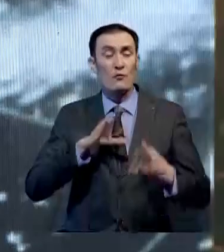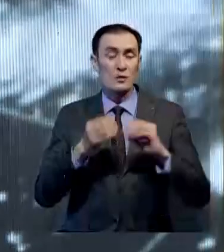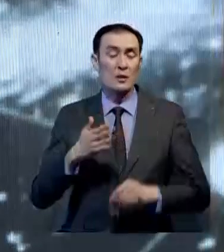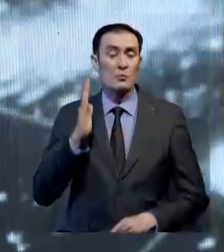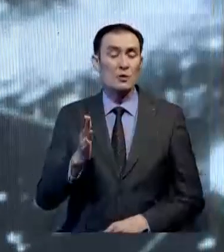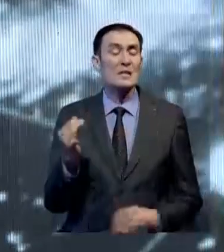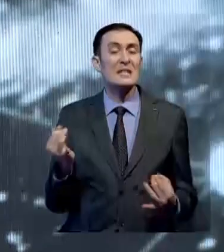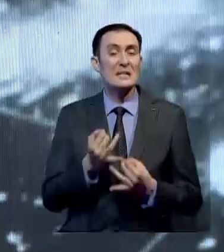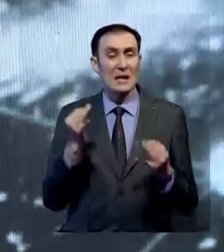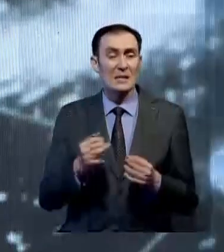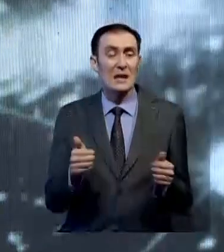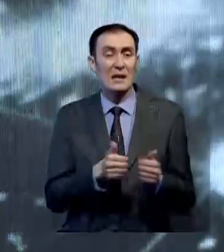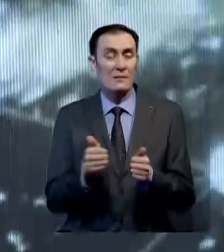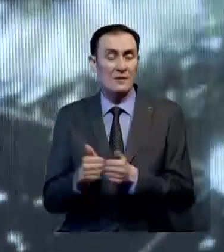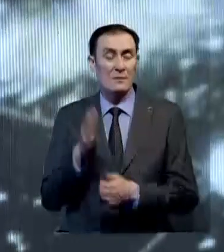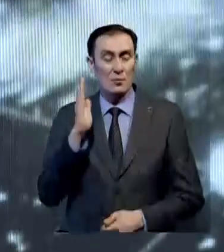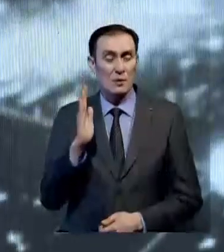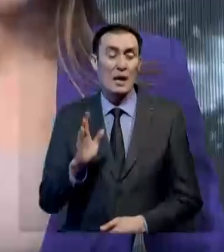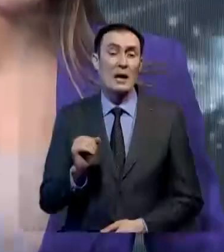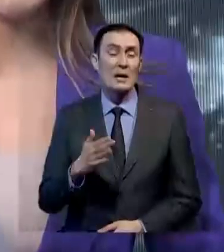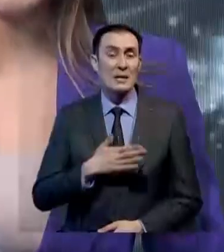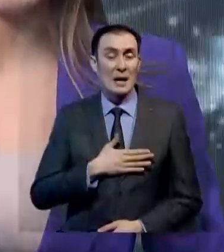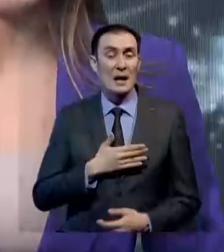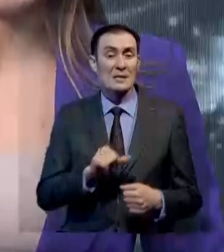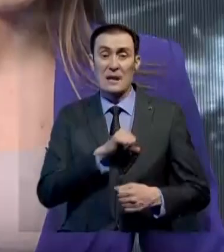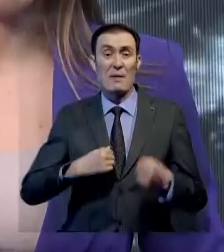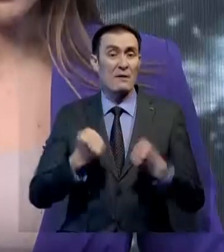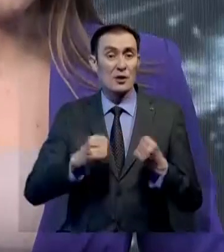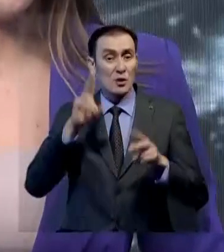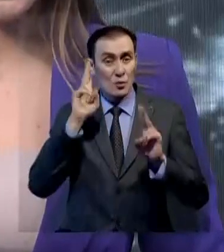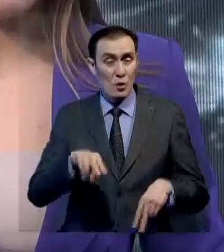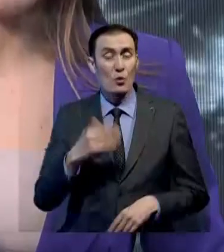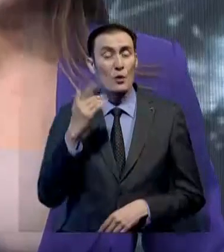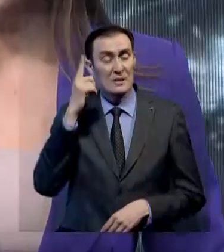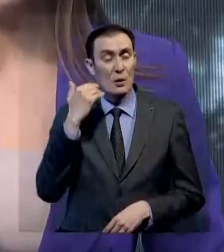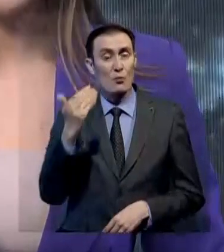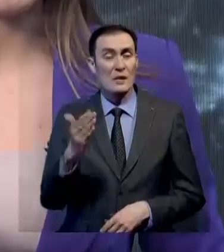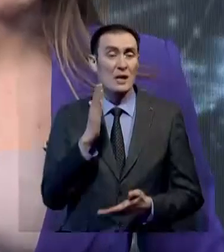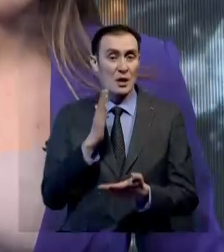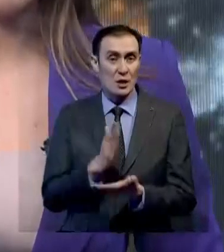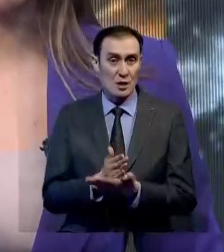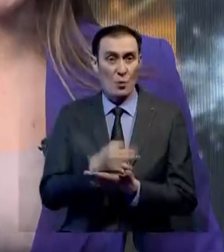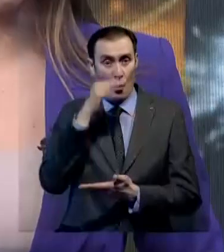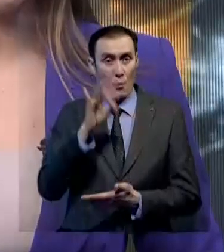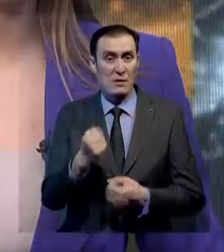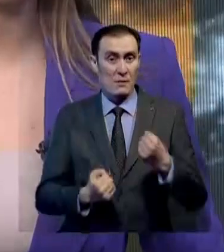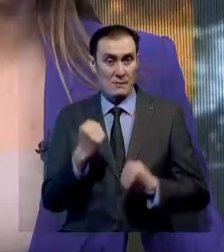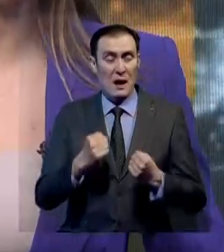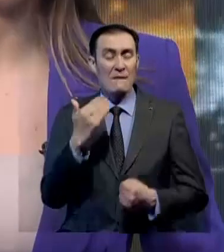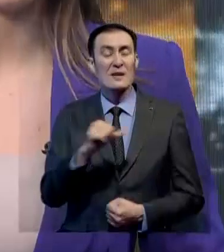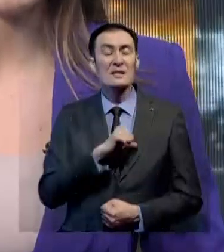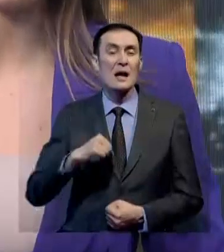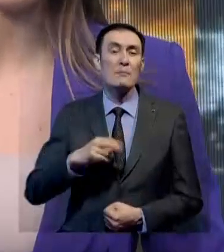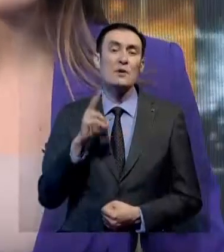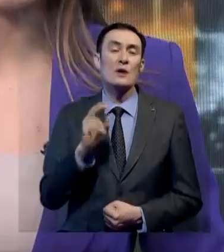ждет интересное соседство на дорогах. Бутагос, я не водитель, но знаю, что у вас за плечами немалый статус управления авто. Как вы